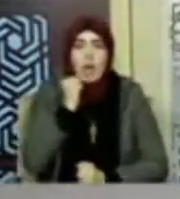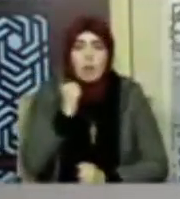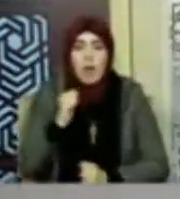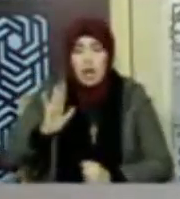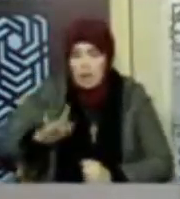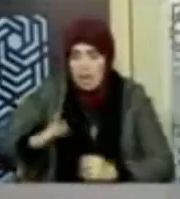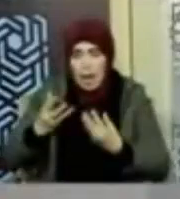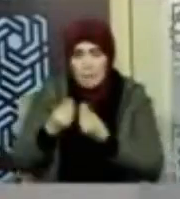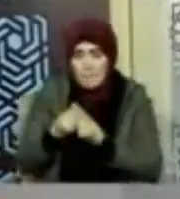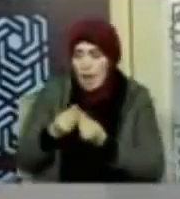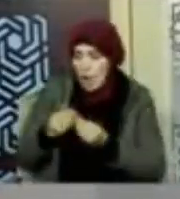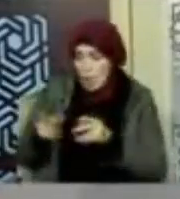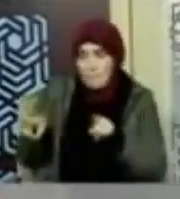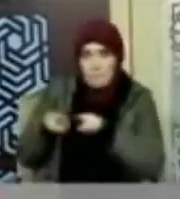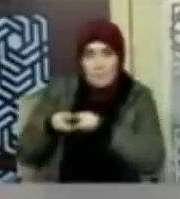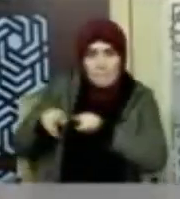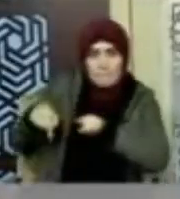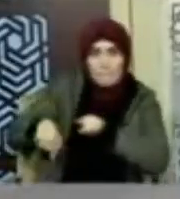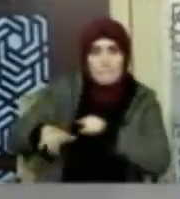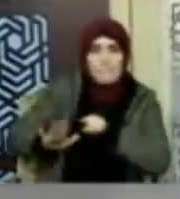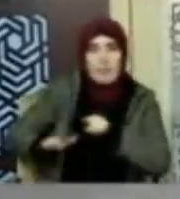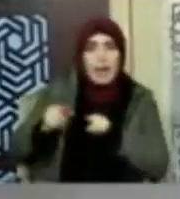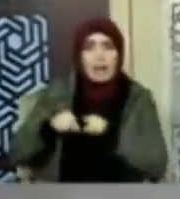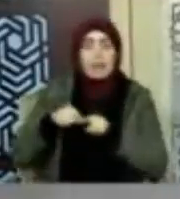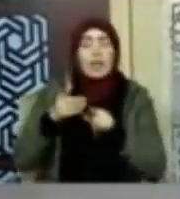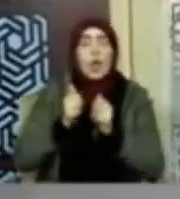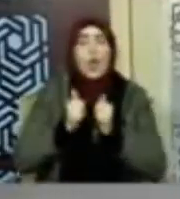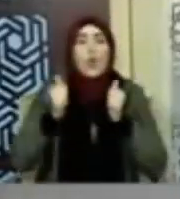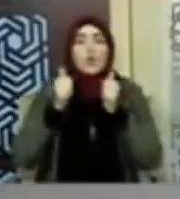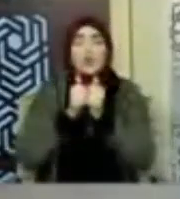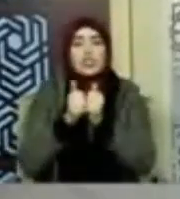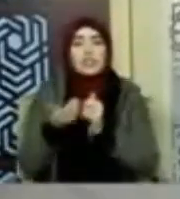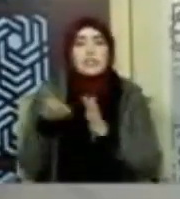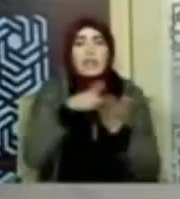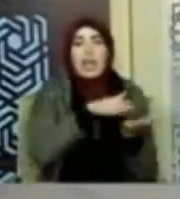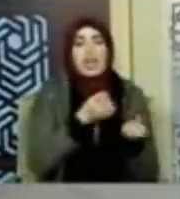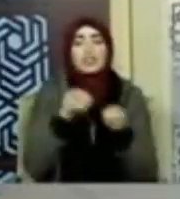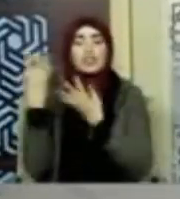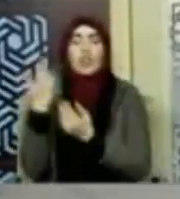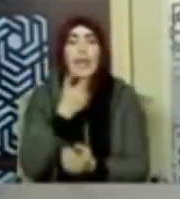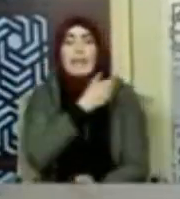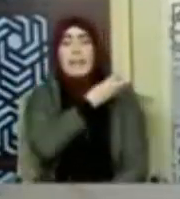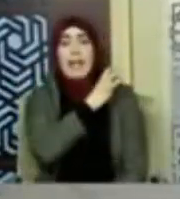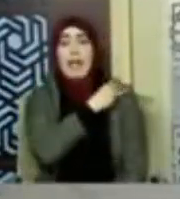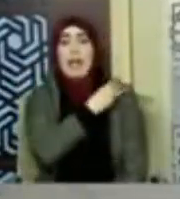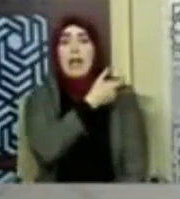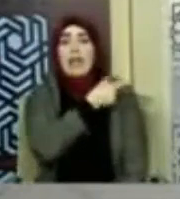جواري أسرة الشهيد العميد وائل طاحون،